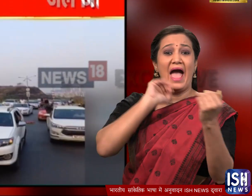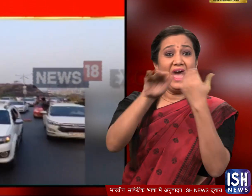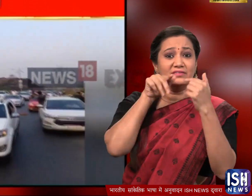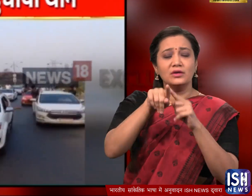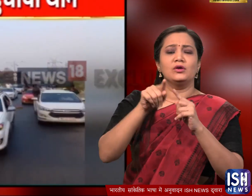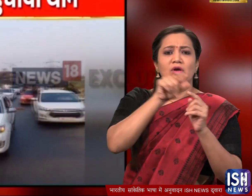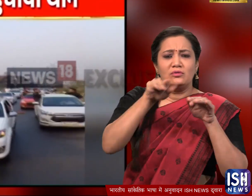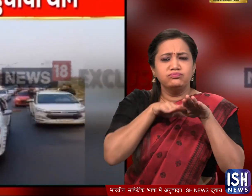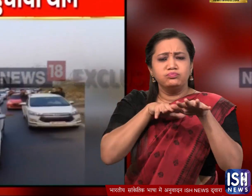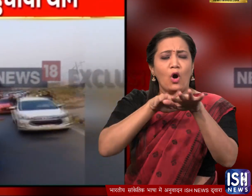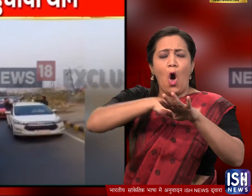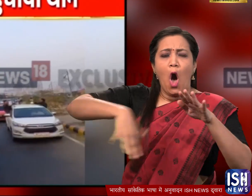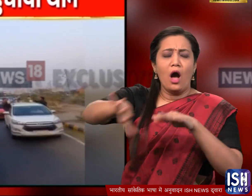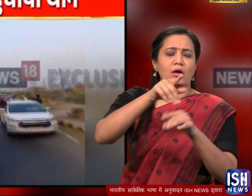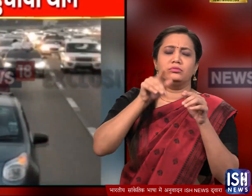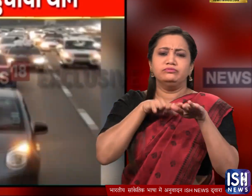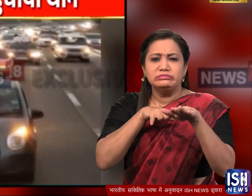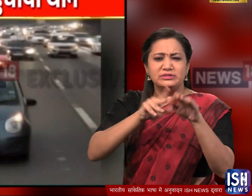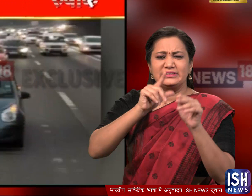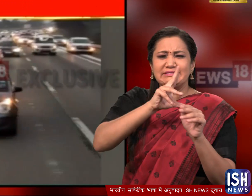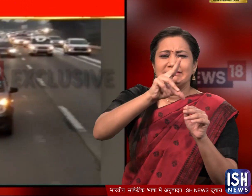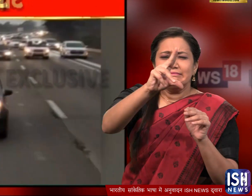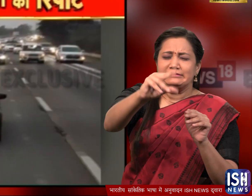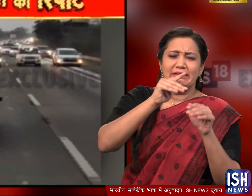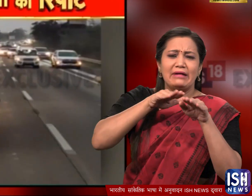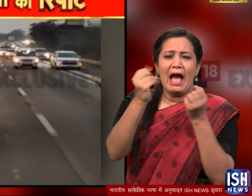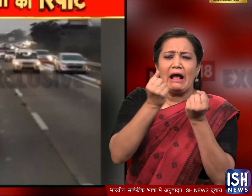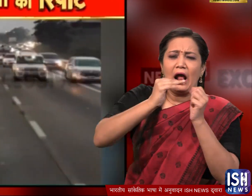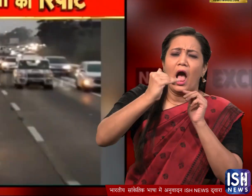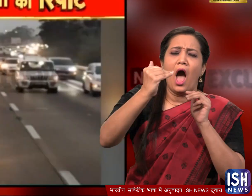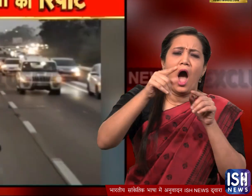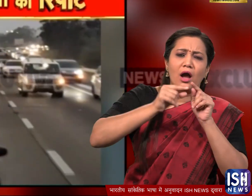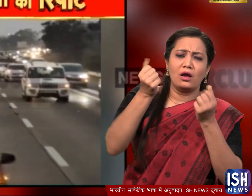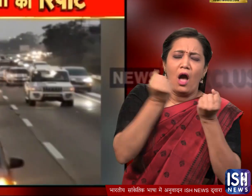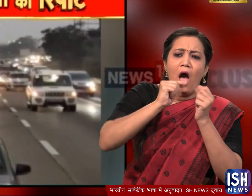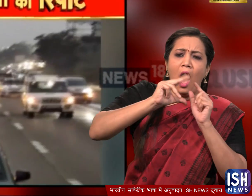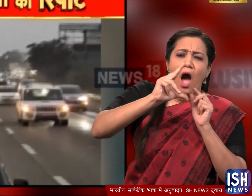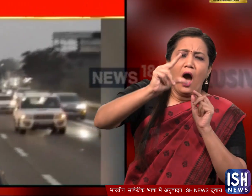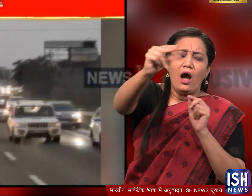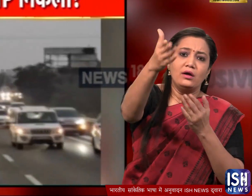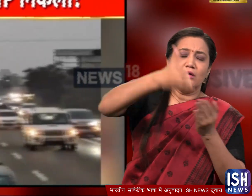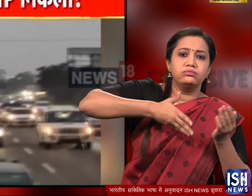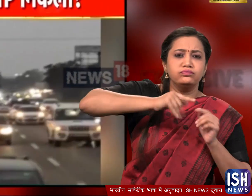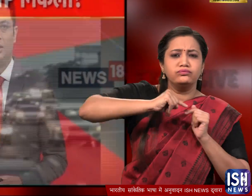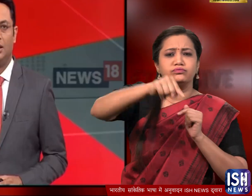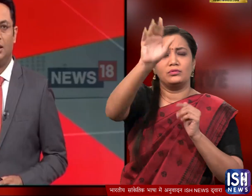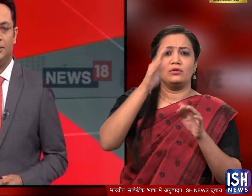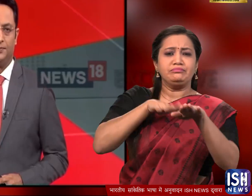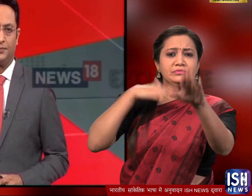पर गुजरी तो सब कुछ ठहर गया। दूर दूर तक केवल गाड़ियों का लंबा काफिला दिखने लगा।